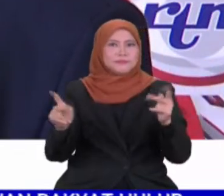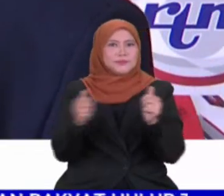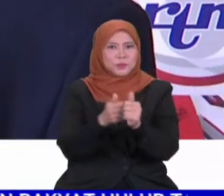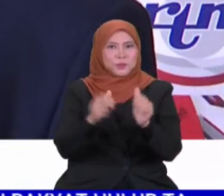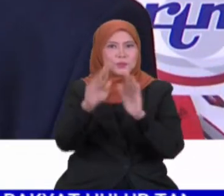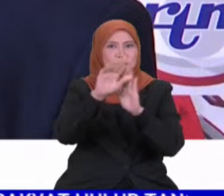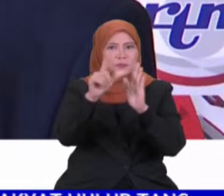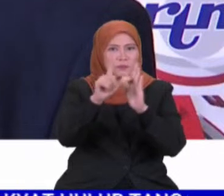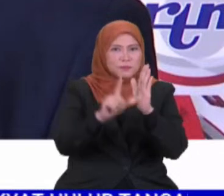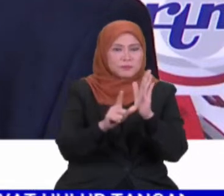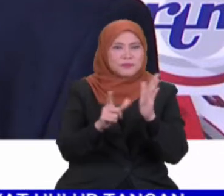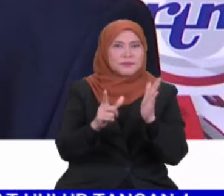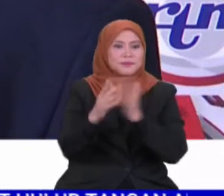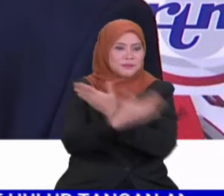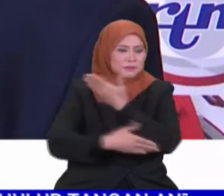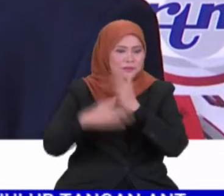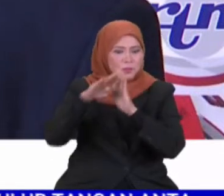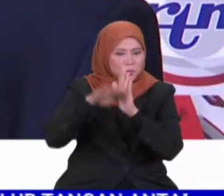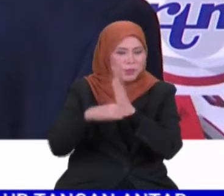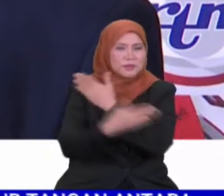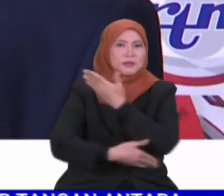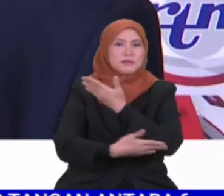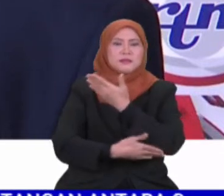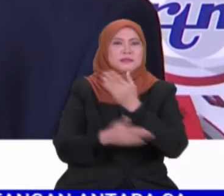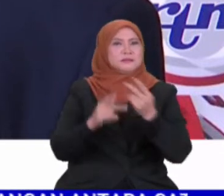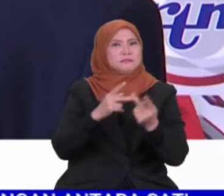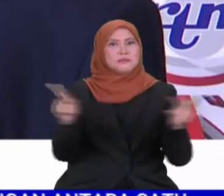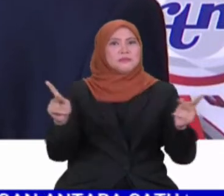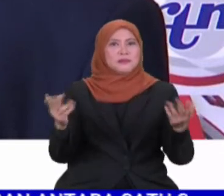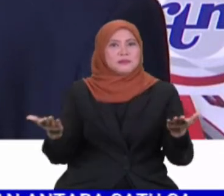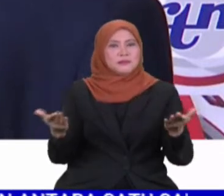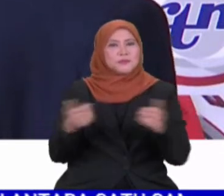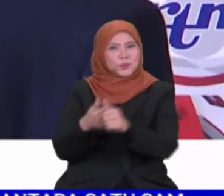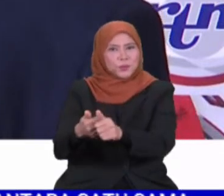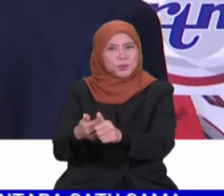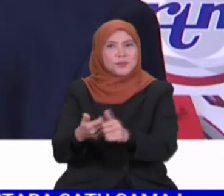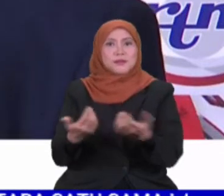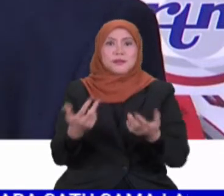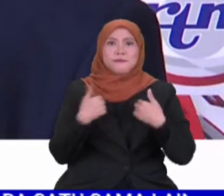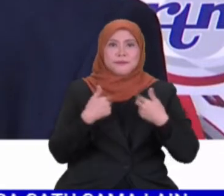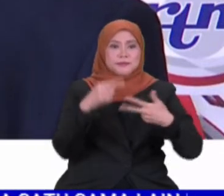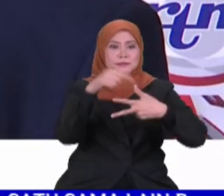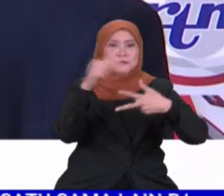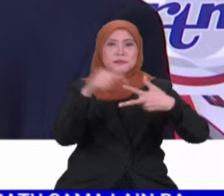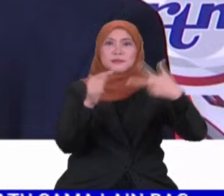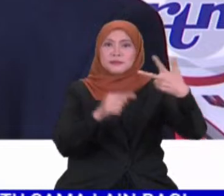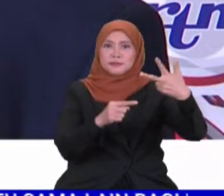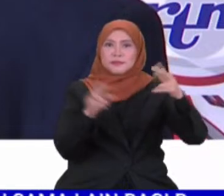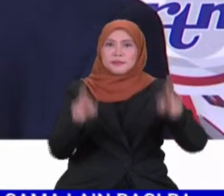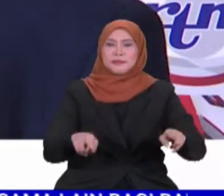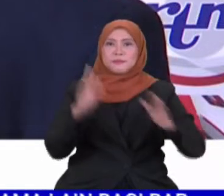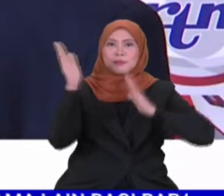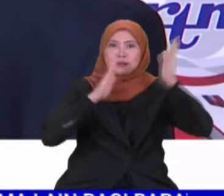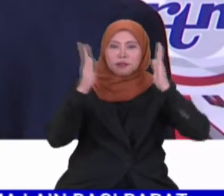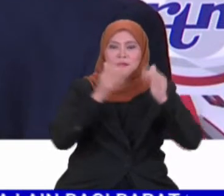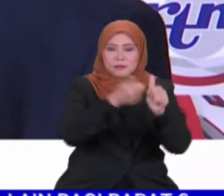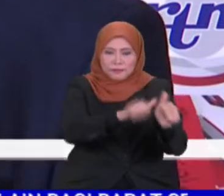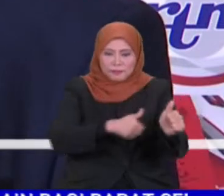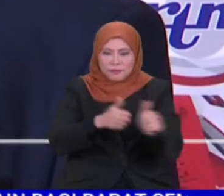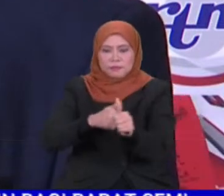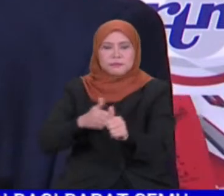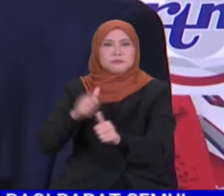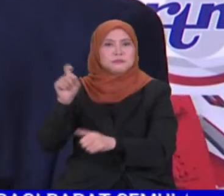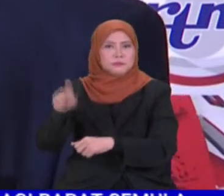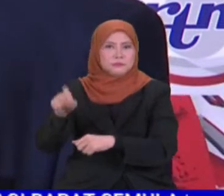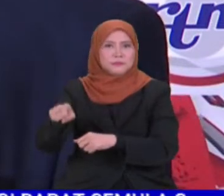dukun Malaysia dan dukung negara dan ini perlu difahami kerana kita ada tiga perkara asas yang perlu difahami sebagai rakyat Malaysia untuk mengelakkan perkara-perkara ini